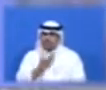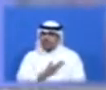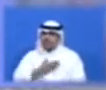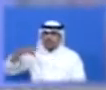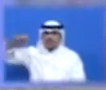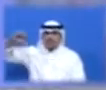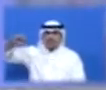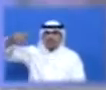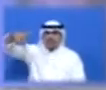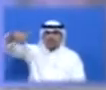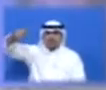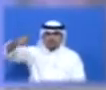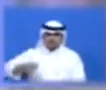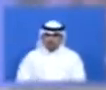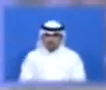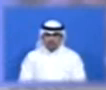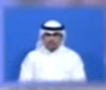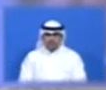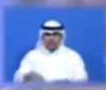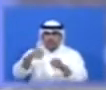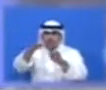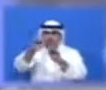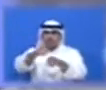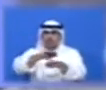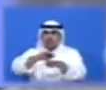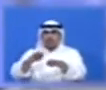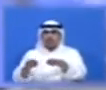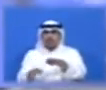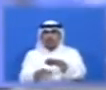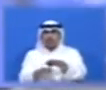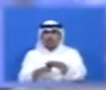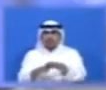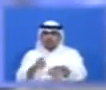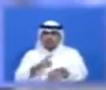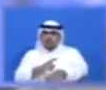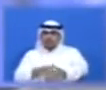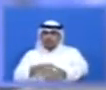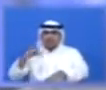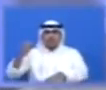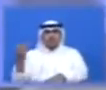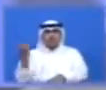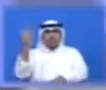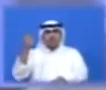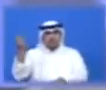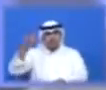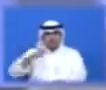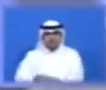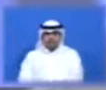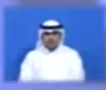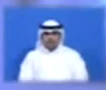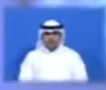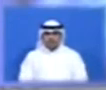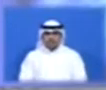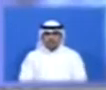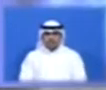عمر يناهز 69، وسيورى جثمانه الثرى الساعة 9 من صباح يوم غد. انتقل